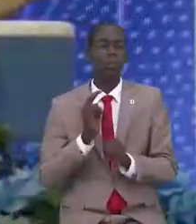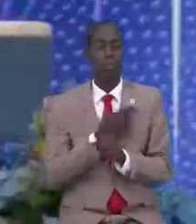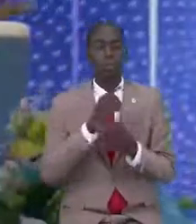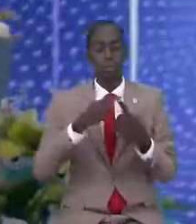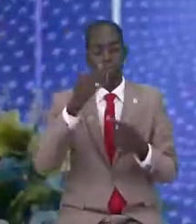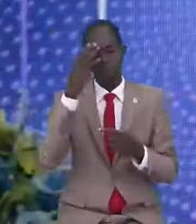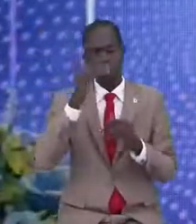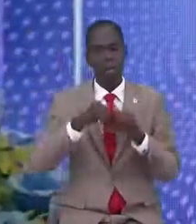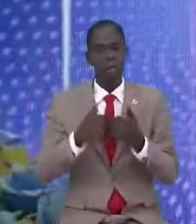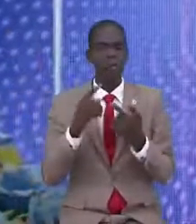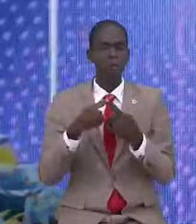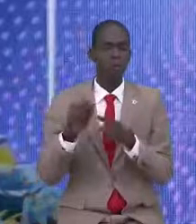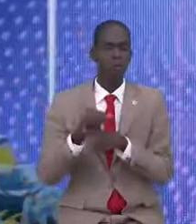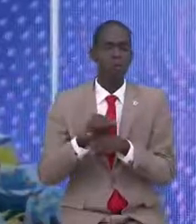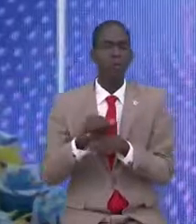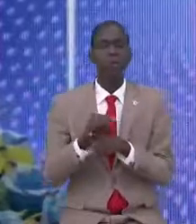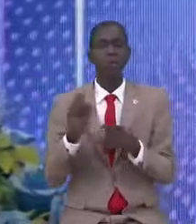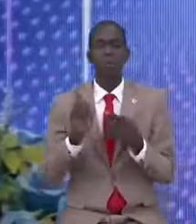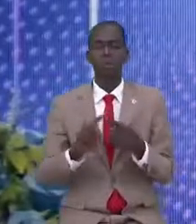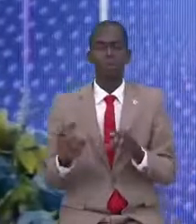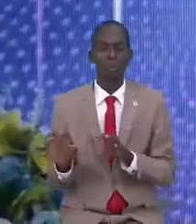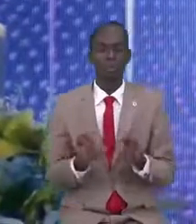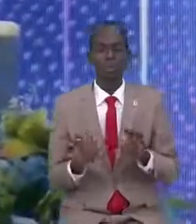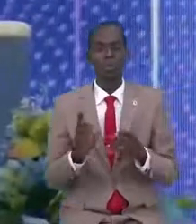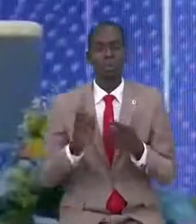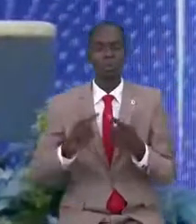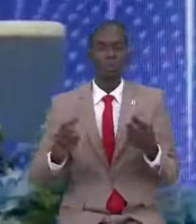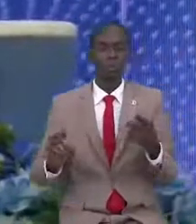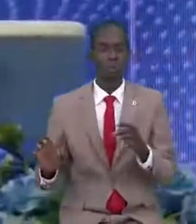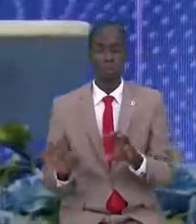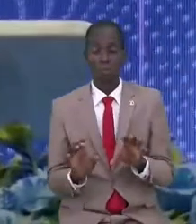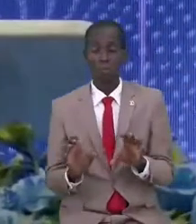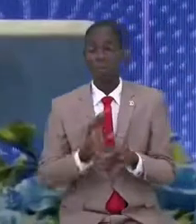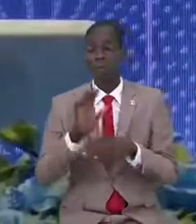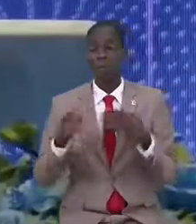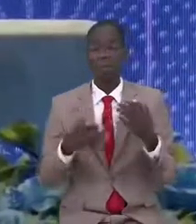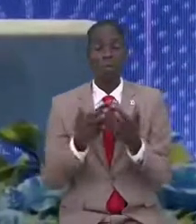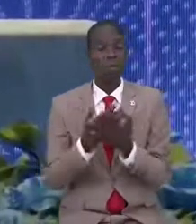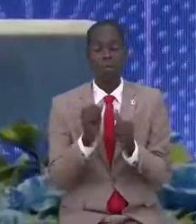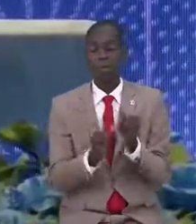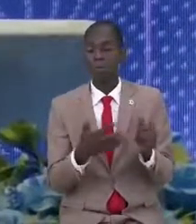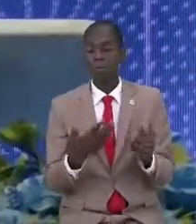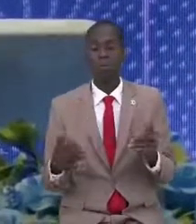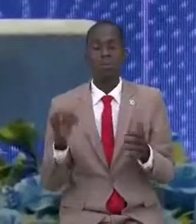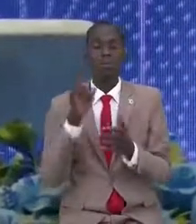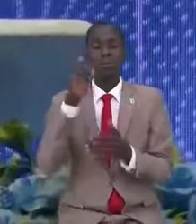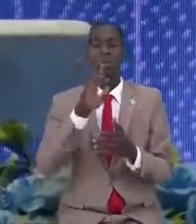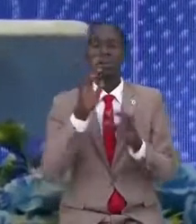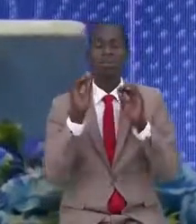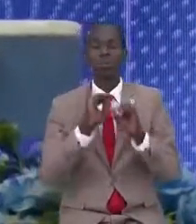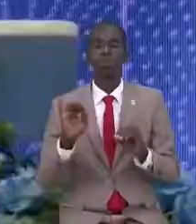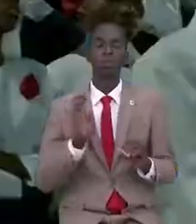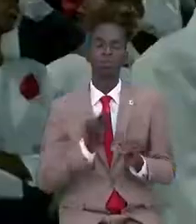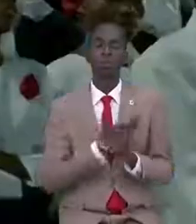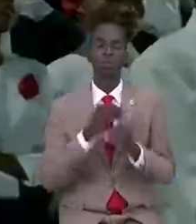nous fasse savoir comment pratiquer, comment faire tout ce que tu nous enseignes